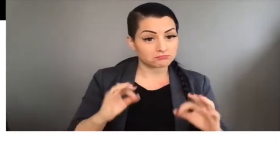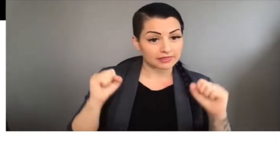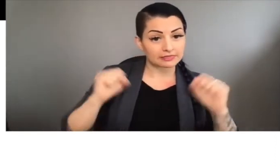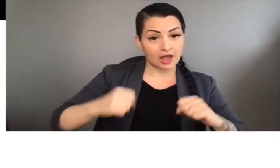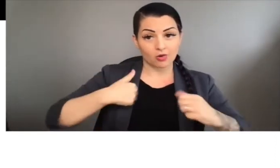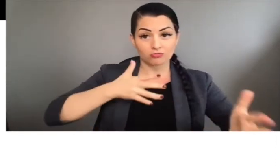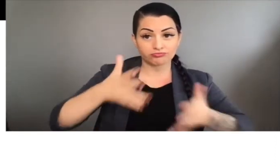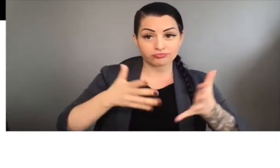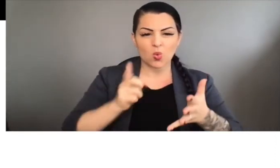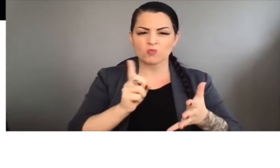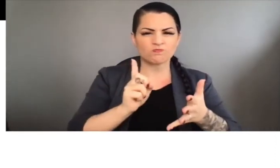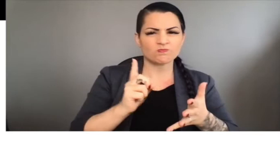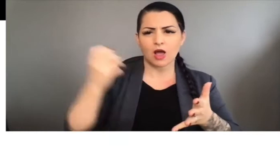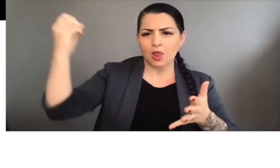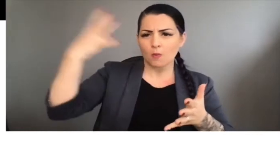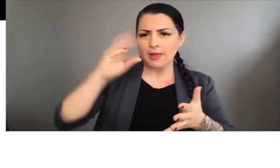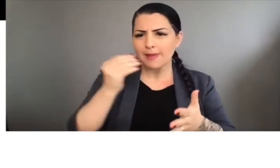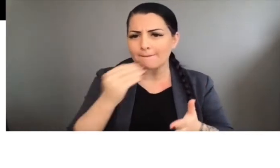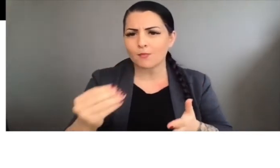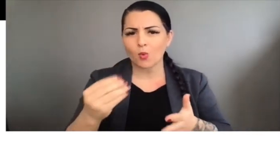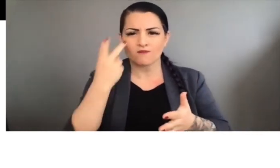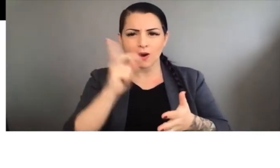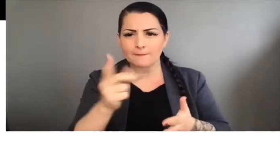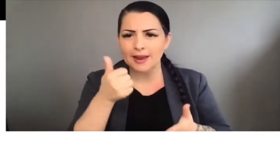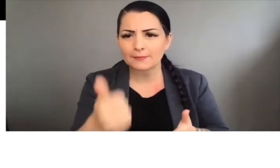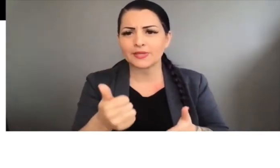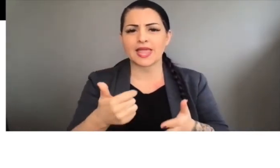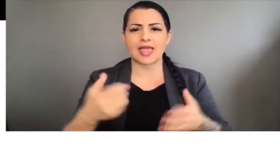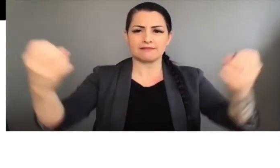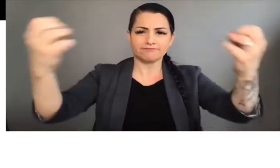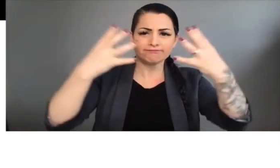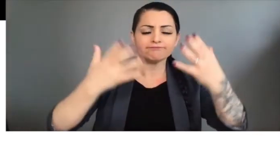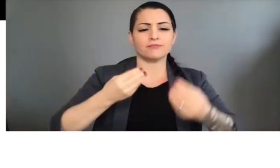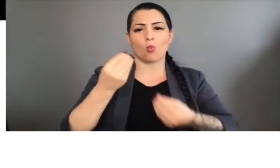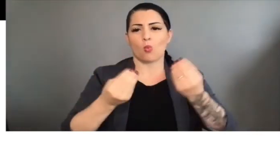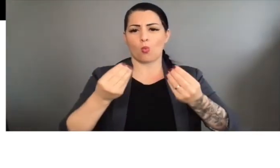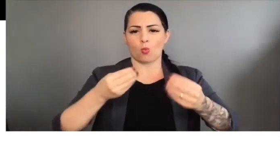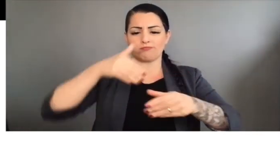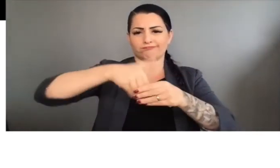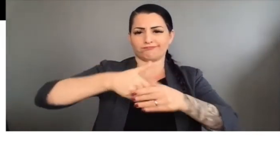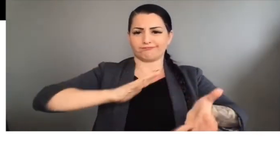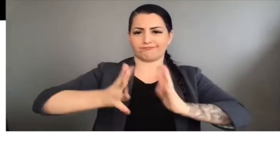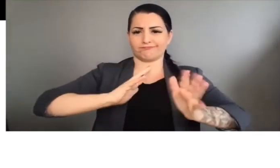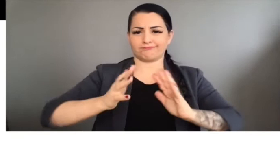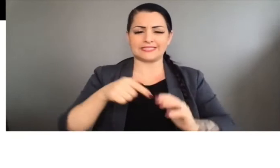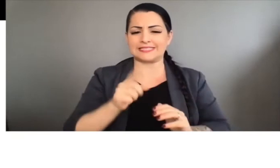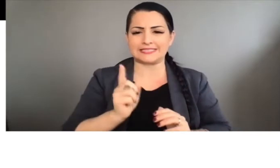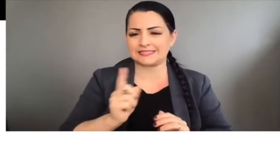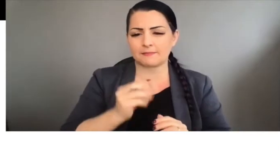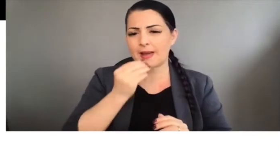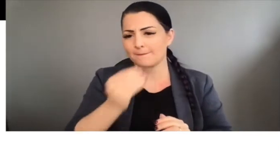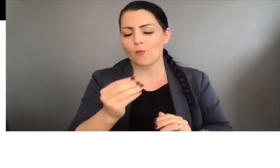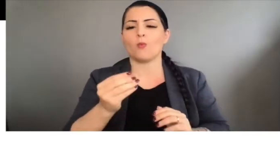contrôler le contenu, la luminosité, la visibilité, l'éclairage ou le